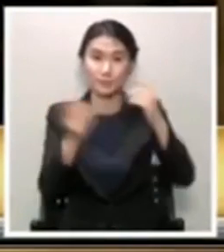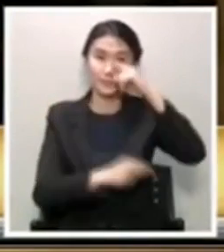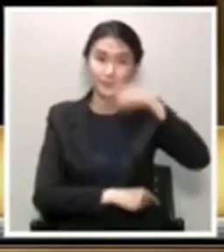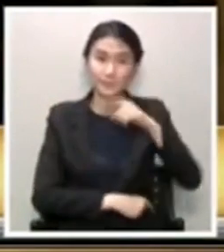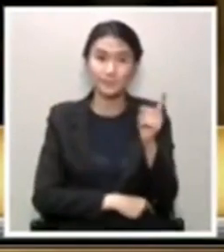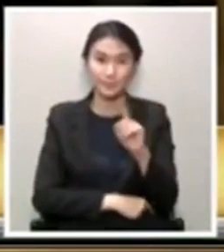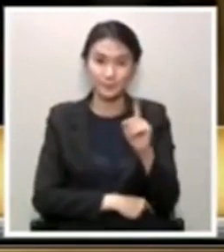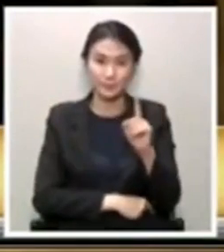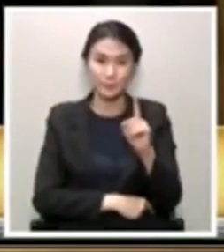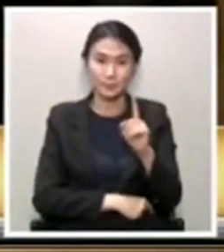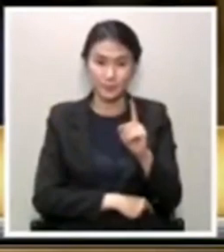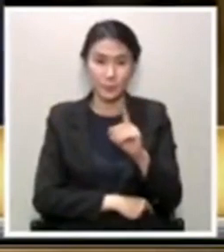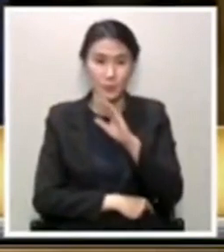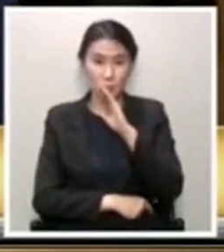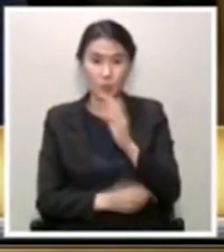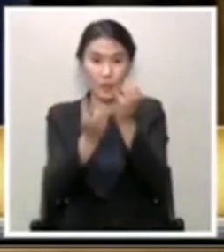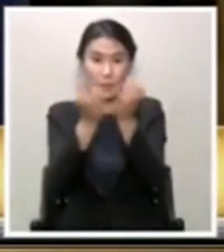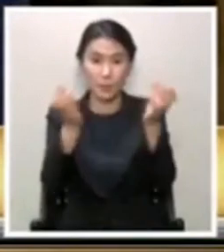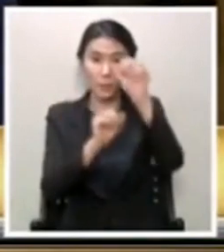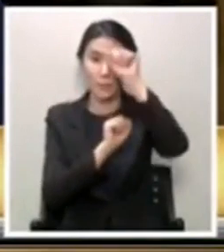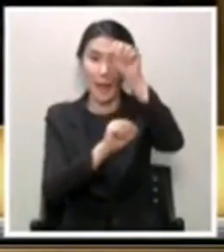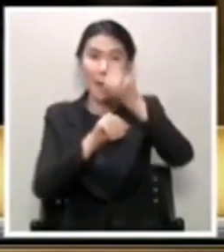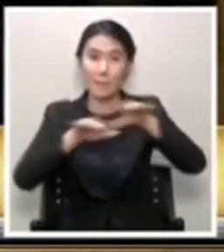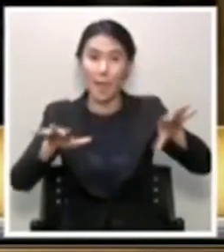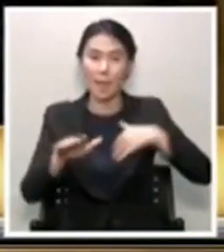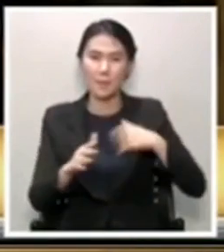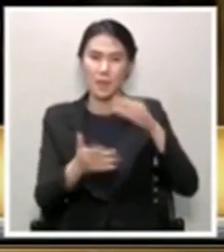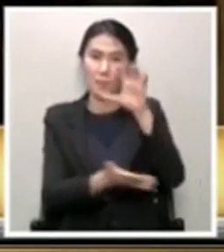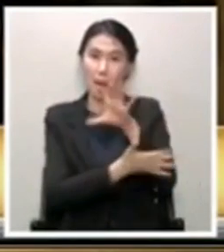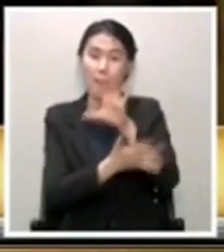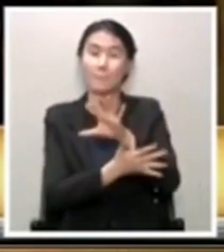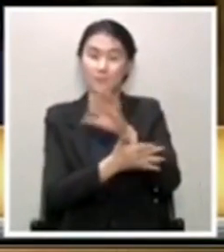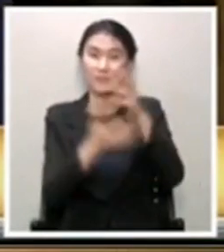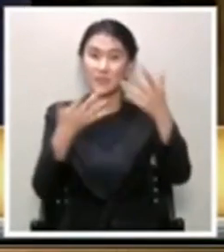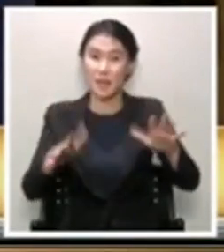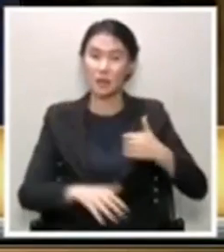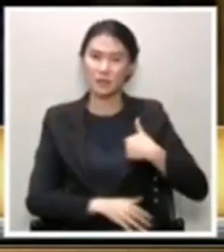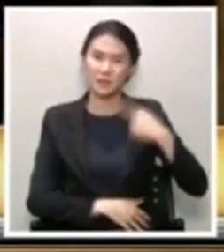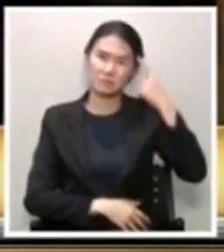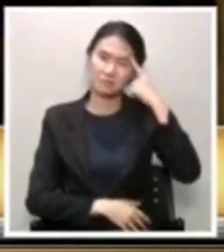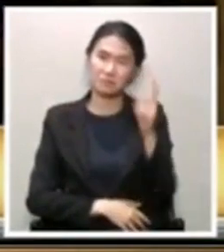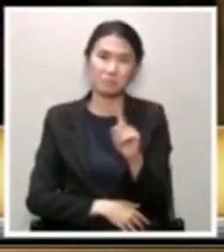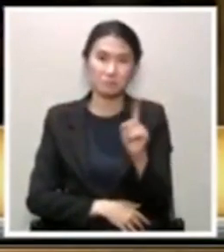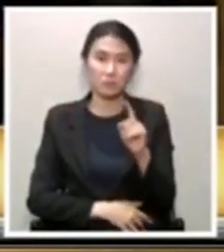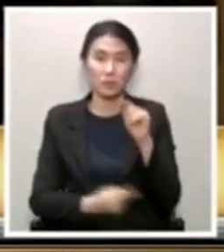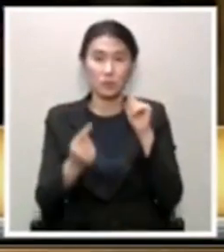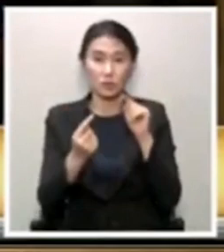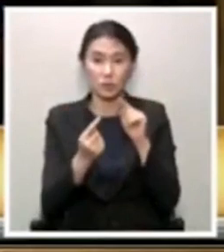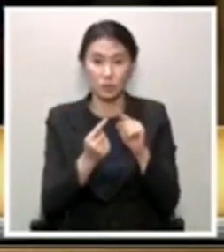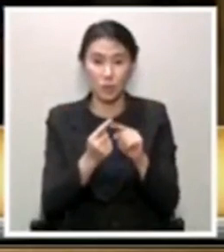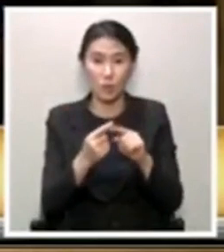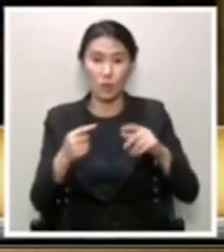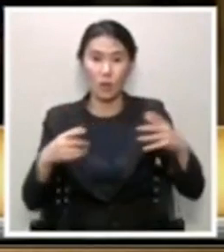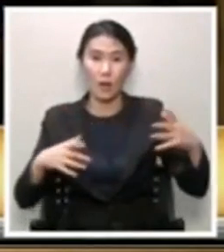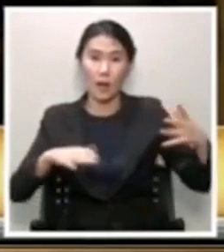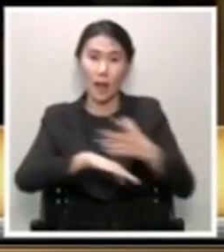เมื่อรัฐธรรมนูญประกาศใช้แล้วมีผลใช้บังคับแล้วก็เป็นไปได้ครับท่านประธานที่สถานการณ์การเมื